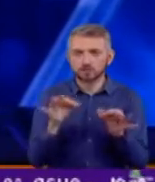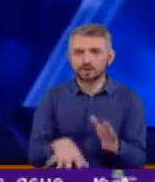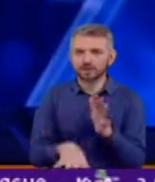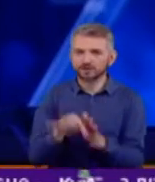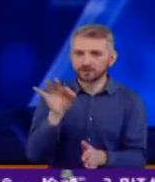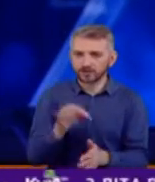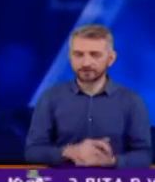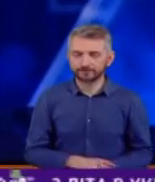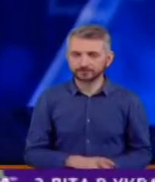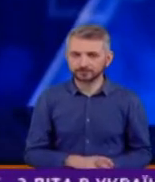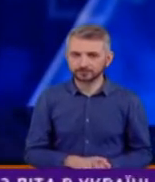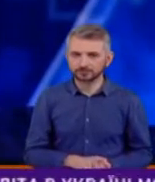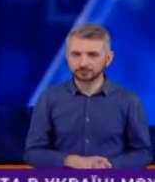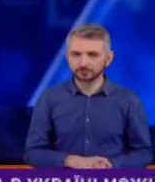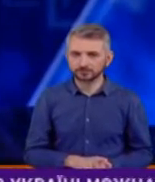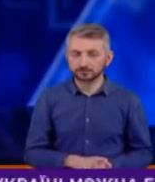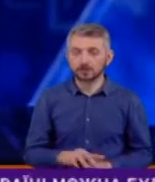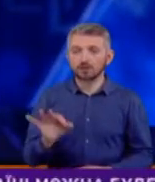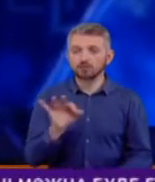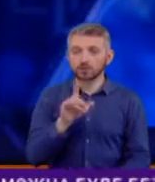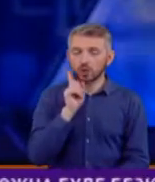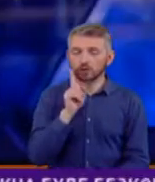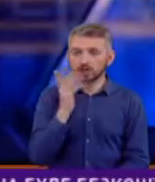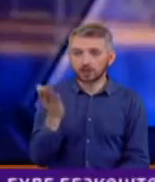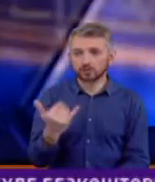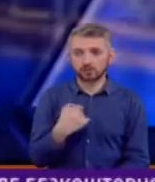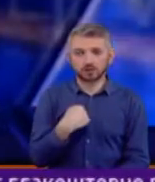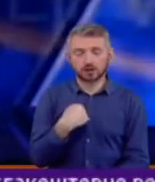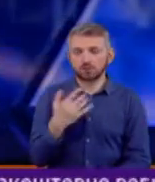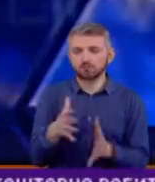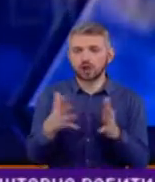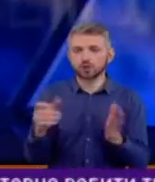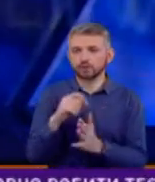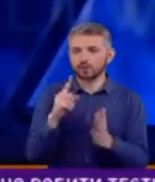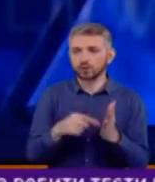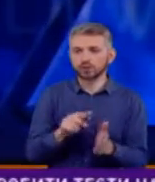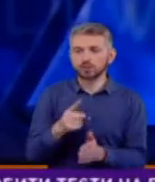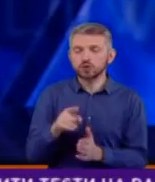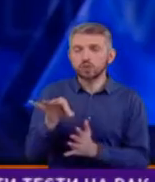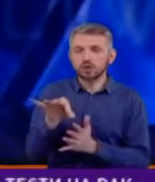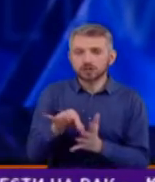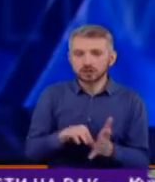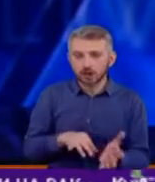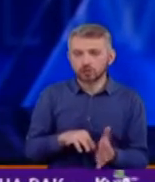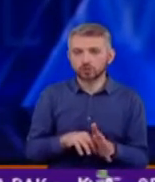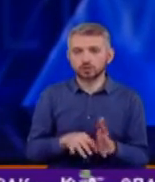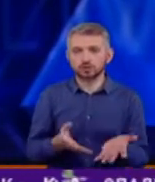выбор. Про Зеленского, допустим, у меня большой вопрос, почему сразу не